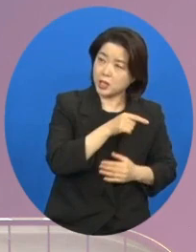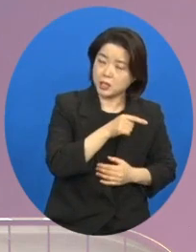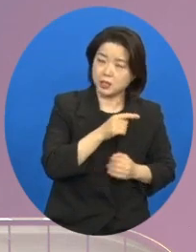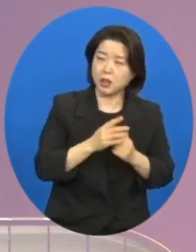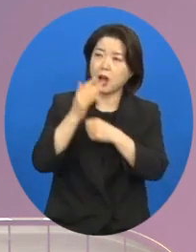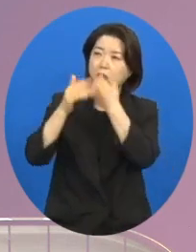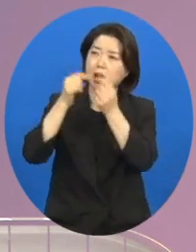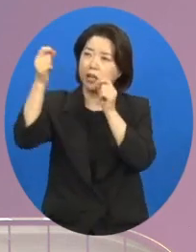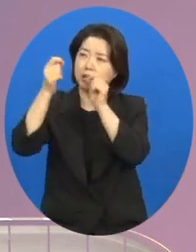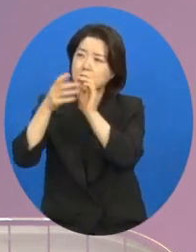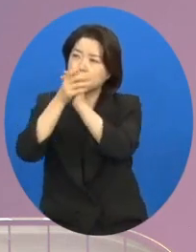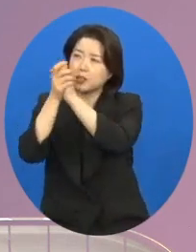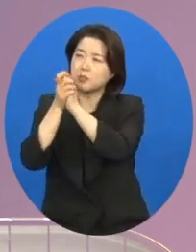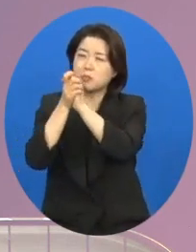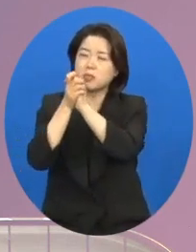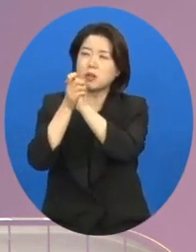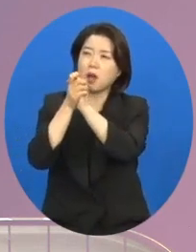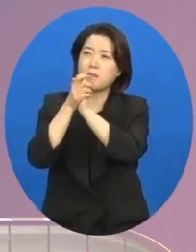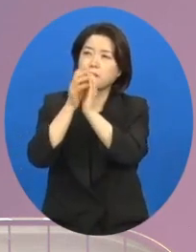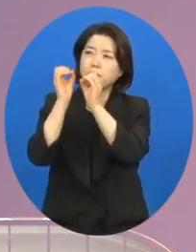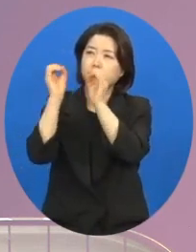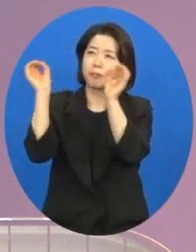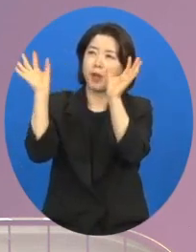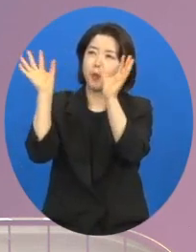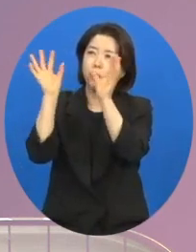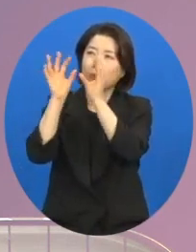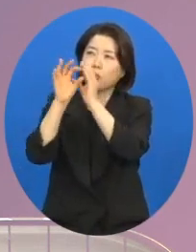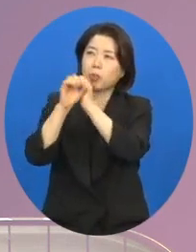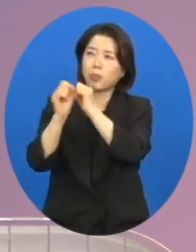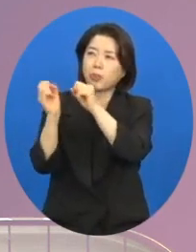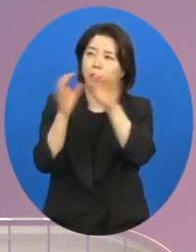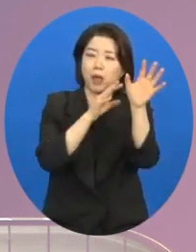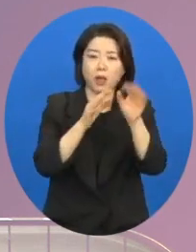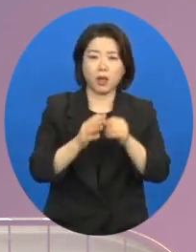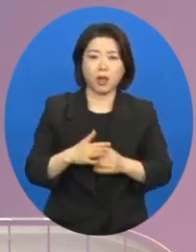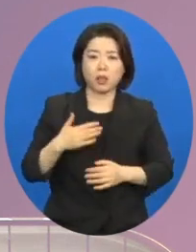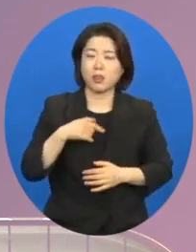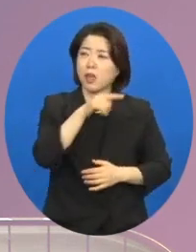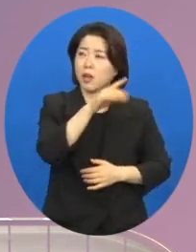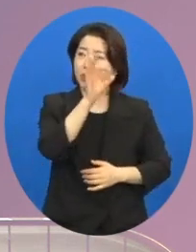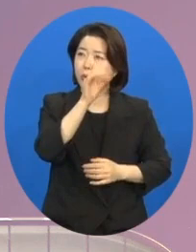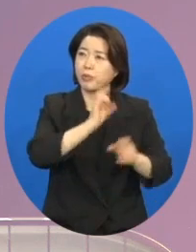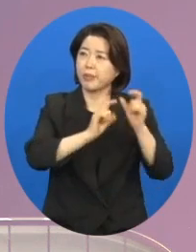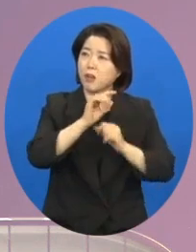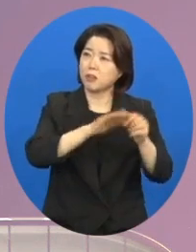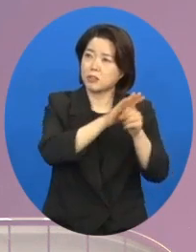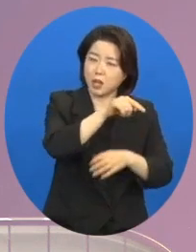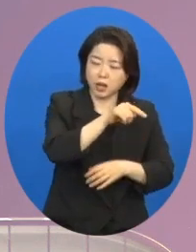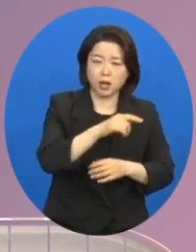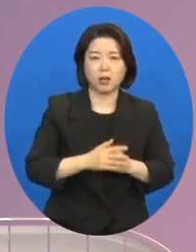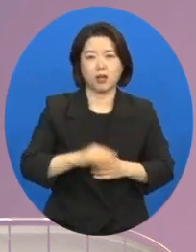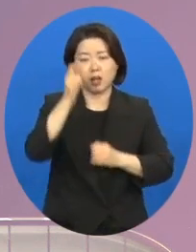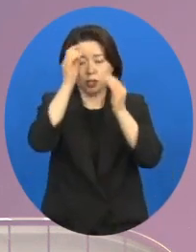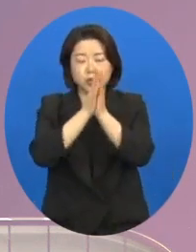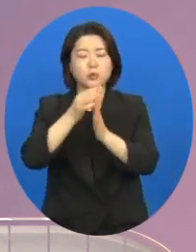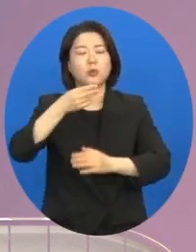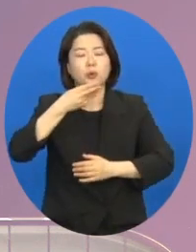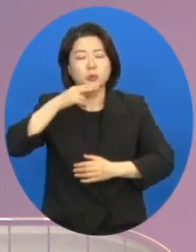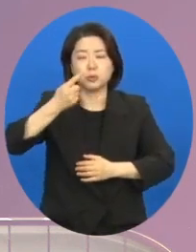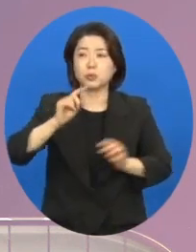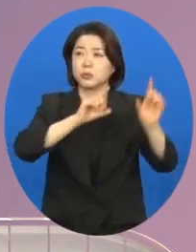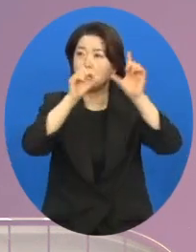그 친밀함을 잃어버렸습니다. 내가 돈을 더 사랑하게 되었습니다. 기도 없이 살고 있습니다.